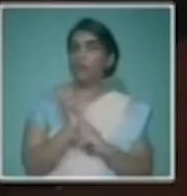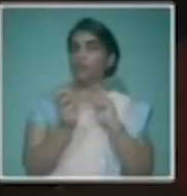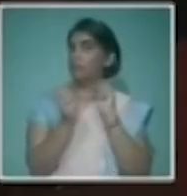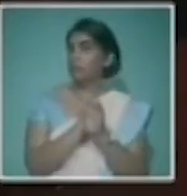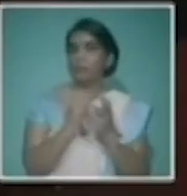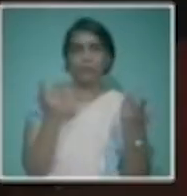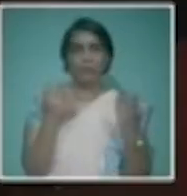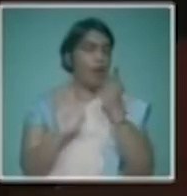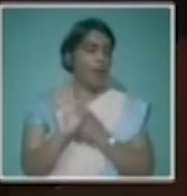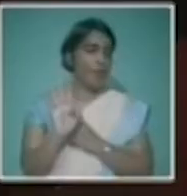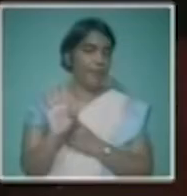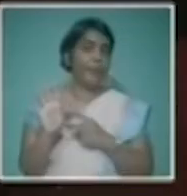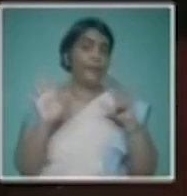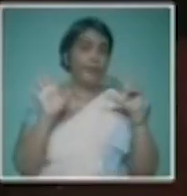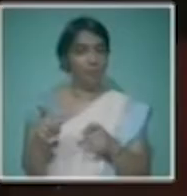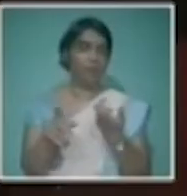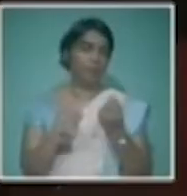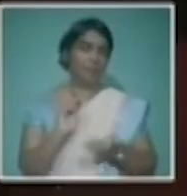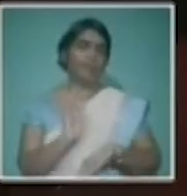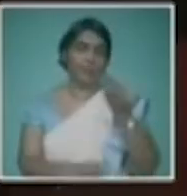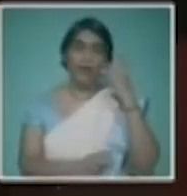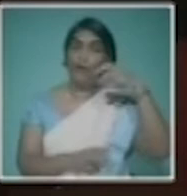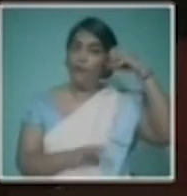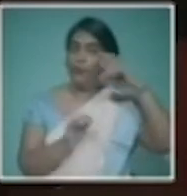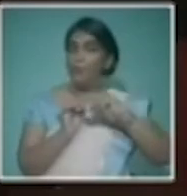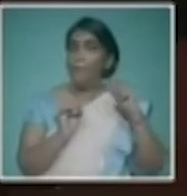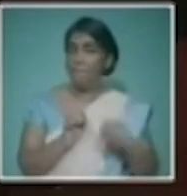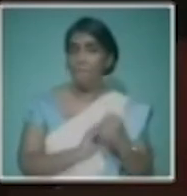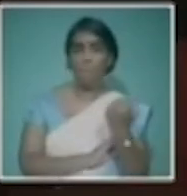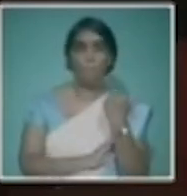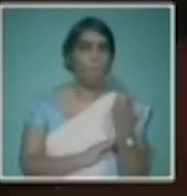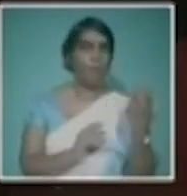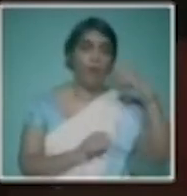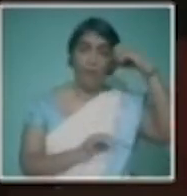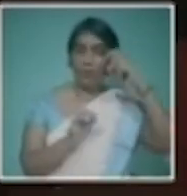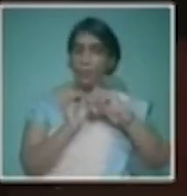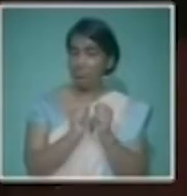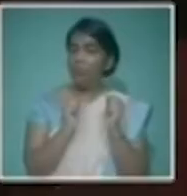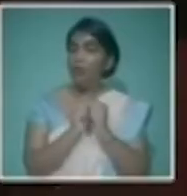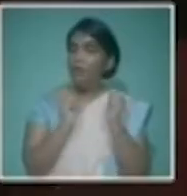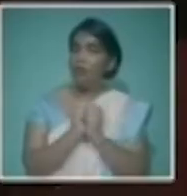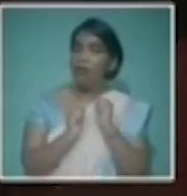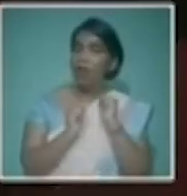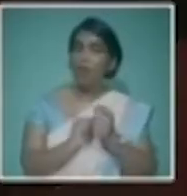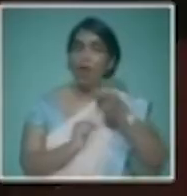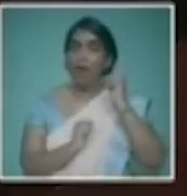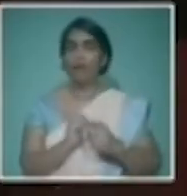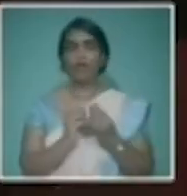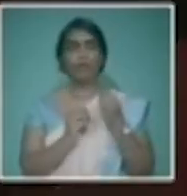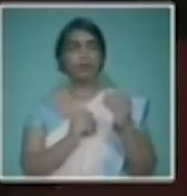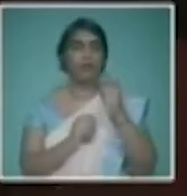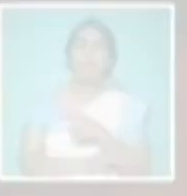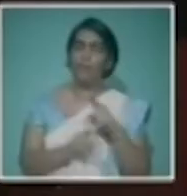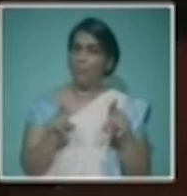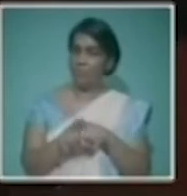නැහැ පහුගිය අවුරුදු 8ක පමණ කාලේ විදුලි බල මණ්ඩලයට බලයක් නැහැ විදුලි බිල වැඩි කිරීම හෝ අඩු කිරීම ඒකට අනුමැතිය දෙන්නේ මහජන